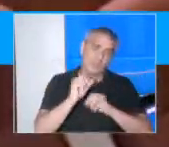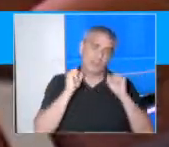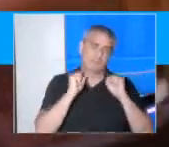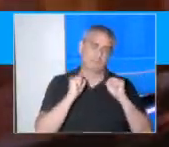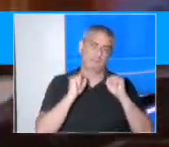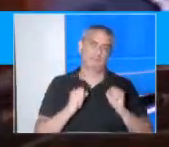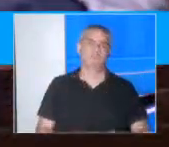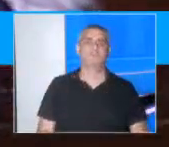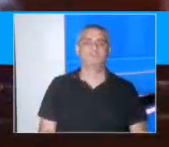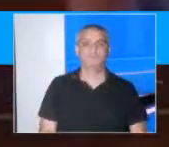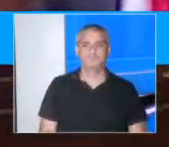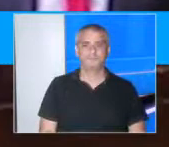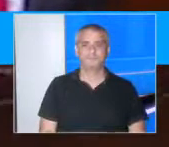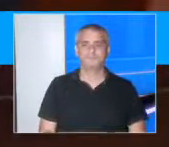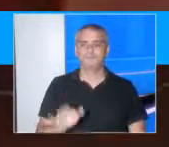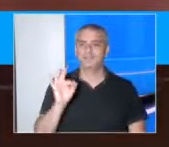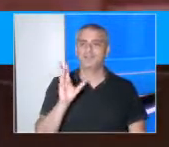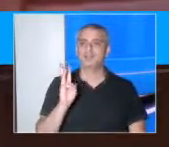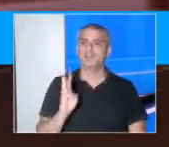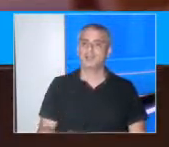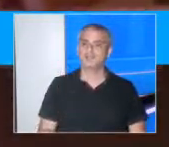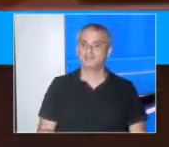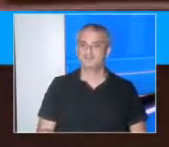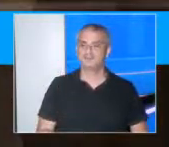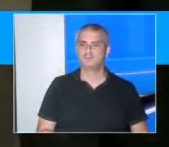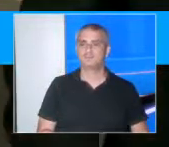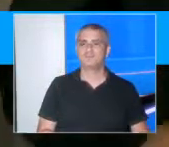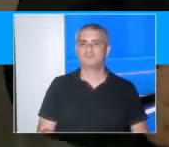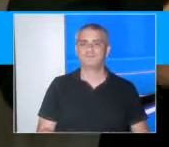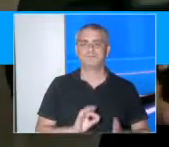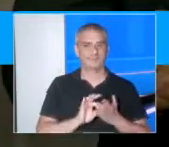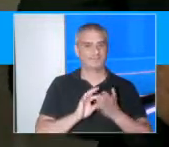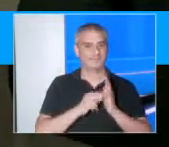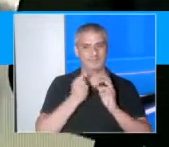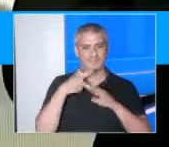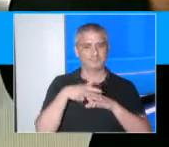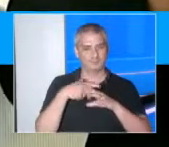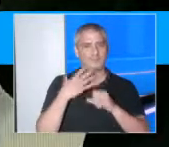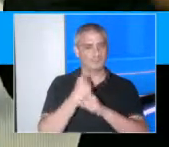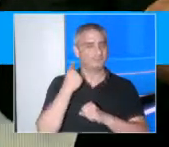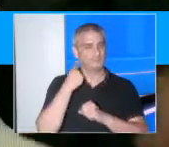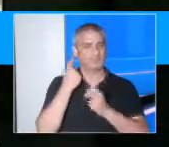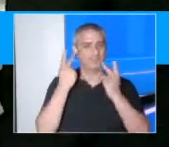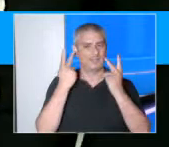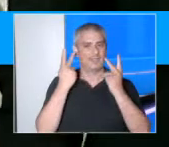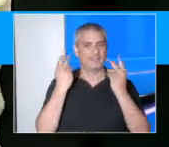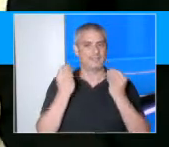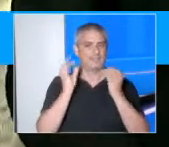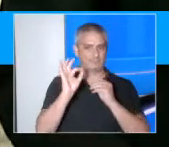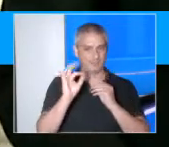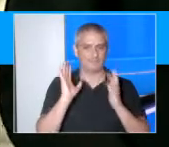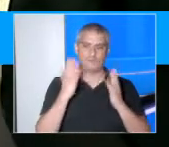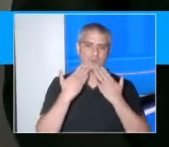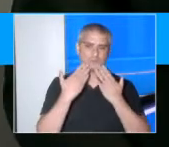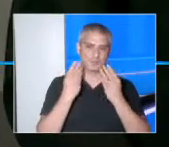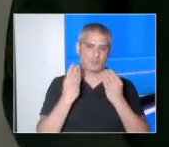היציבות. טל שלב, הכתבת הפוליטית של וואלה ניוז, היה לנו קצת שיבושים, אבל הצלחנו לשמוע את עיקר דברייך, ואנחנו